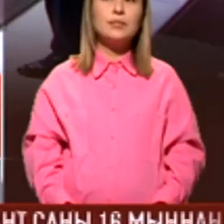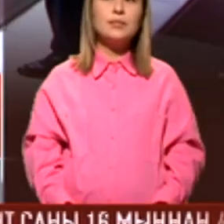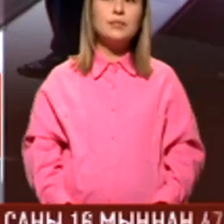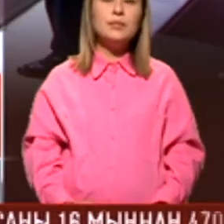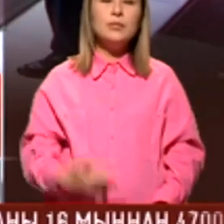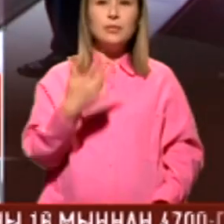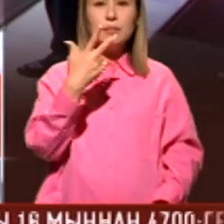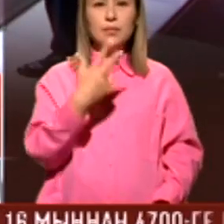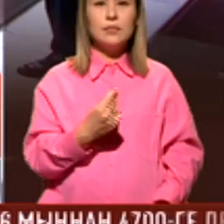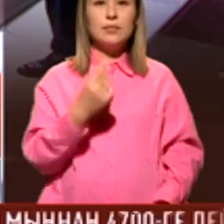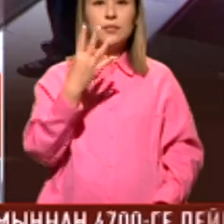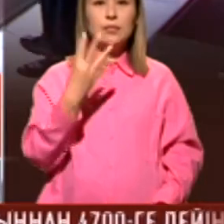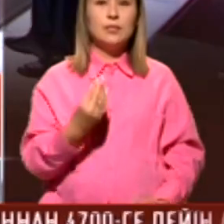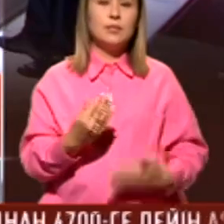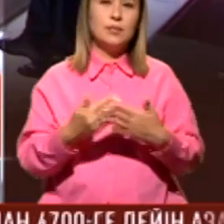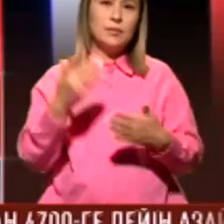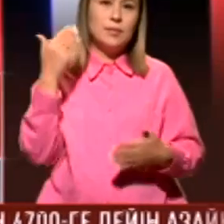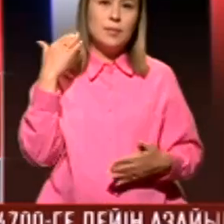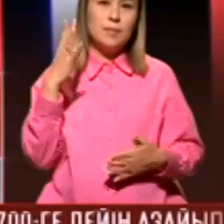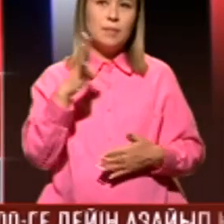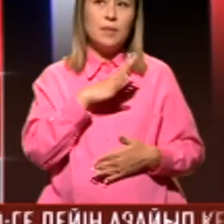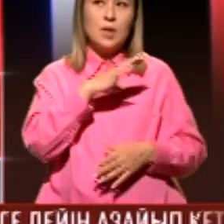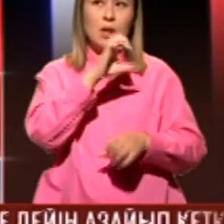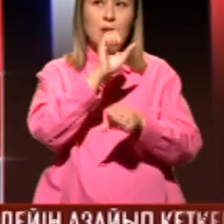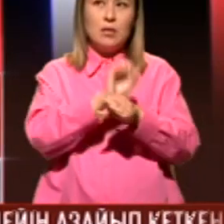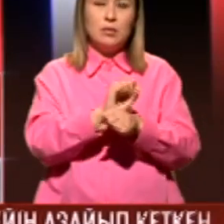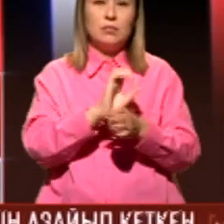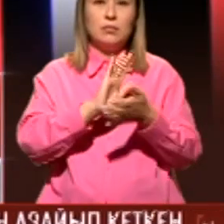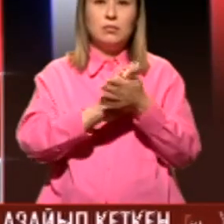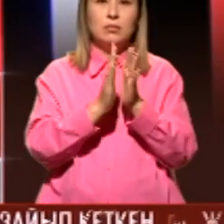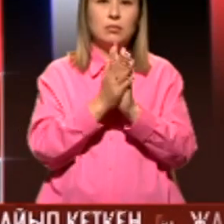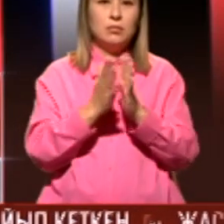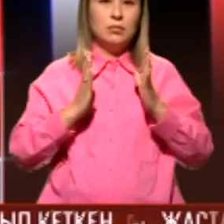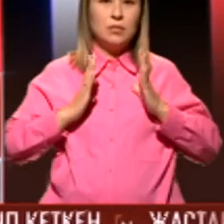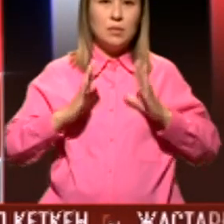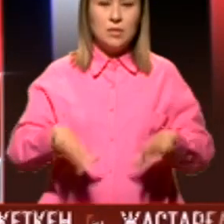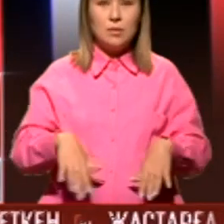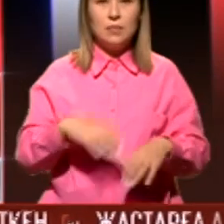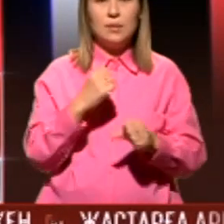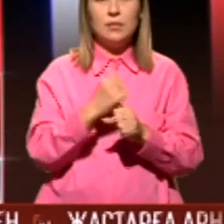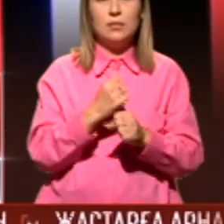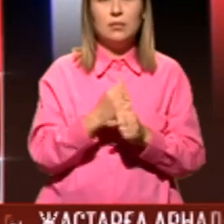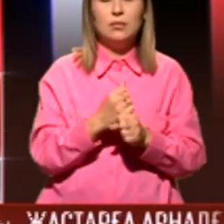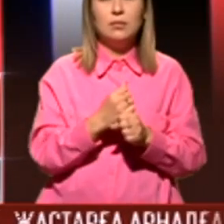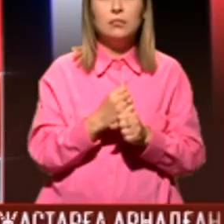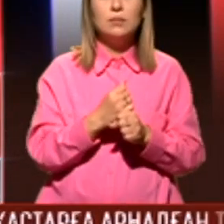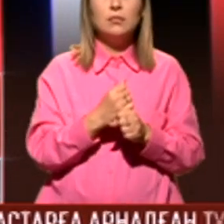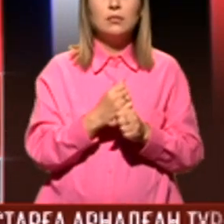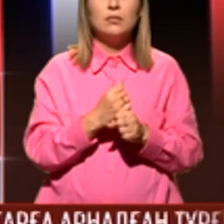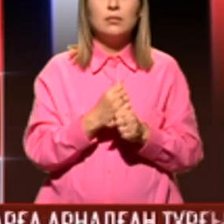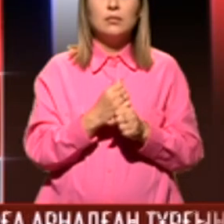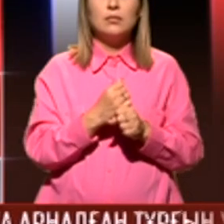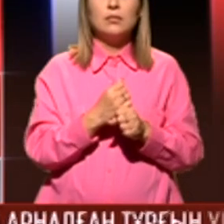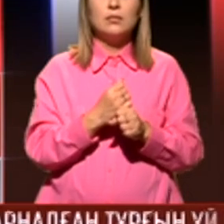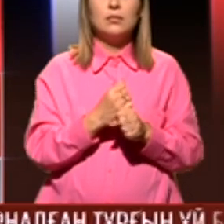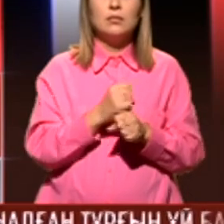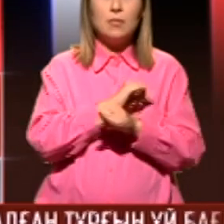3-4 күн бұрын атыс тоқтатамыз деп, бірақ тоқтатқан жоқ қой. Ешқандай атыс тоқтаған жоқ. Кездесуінен кейін жүрген кездің өзінде атылып атты